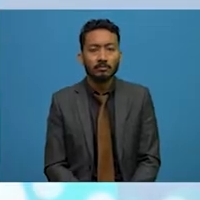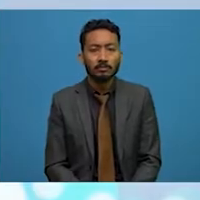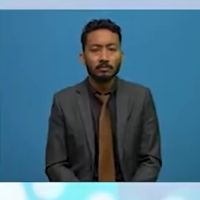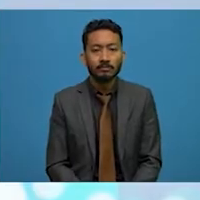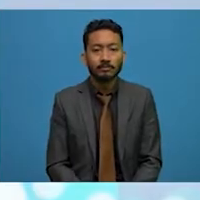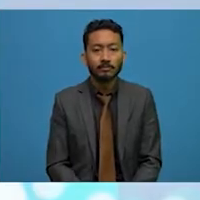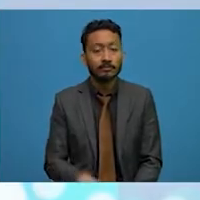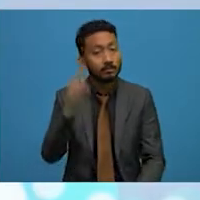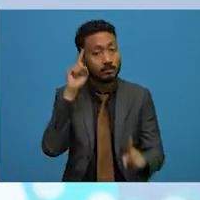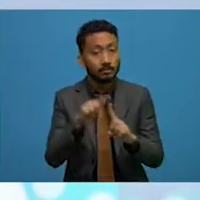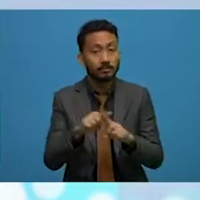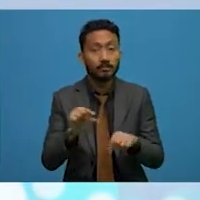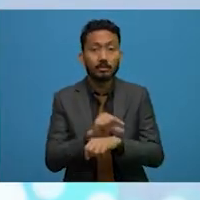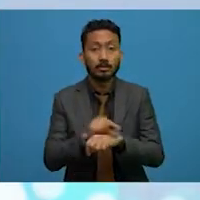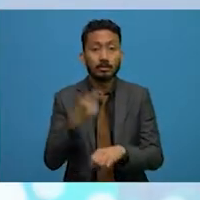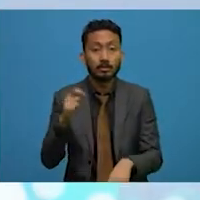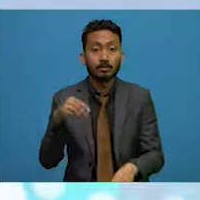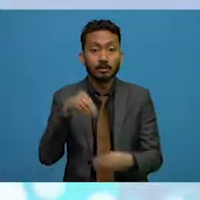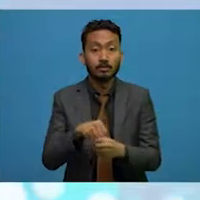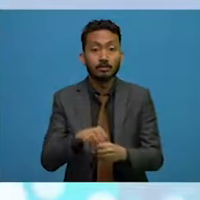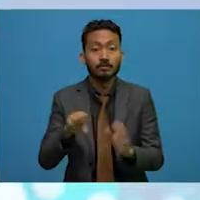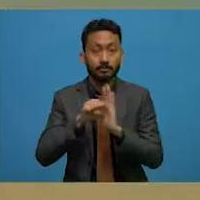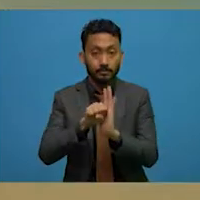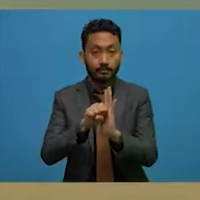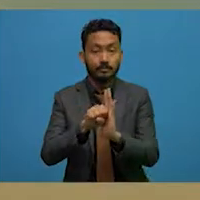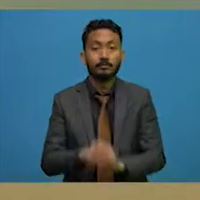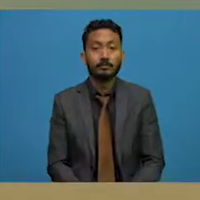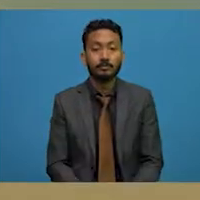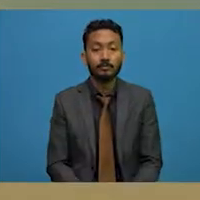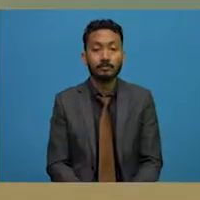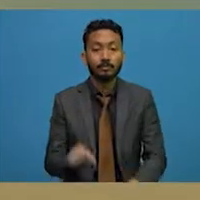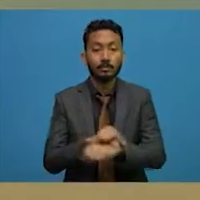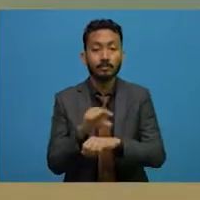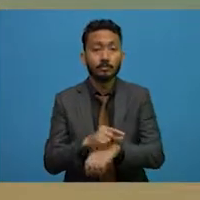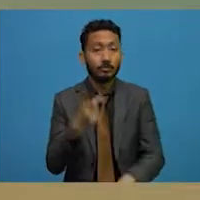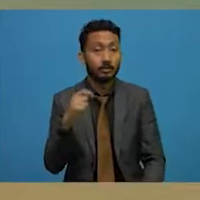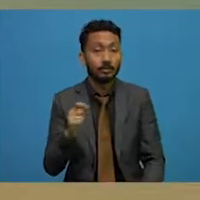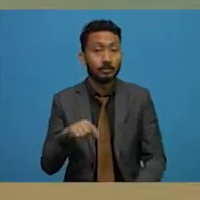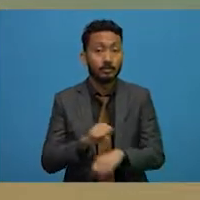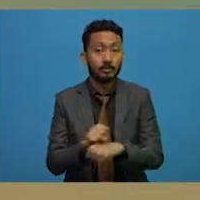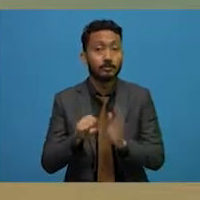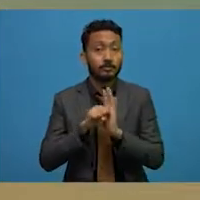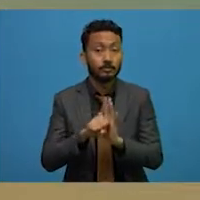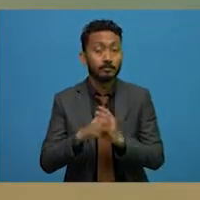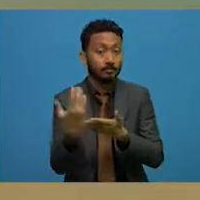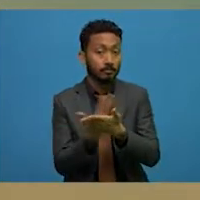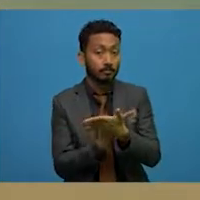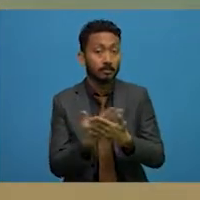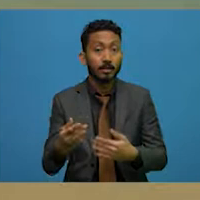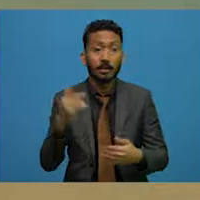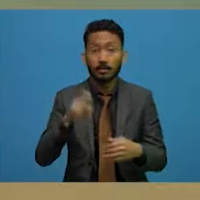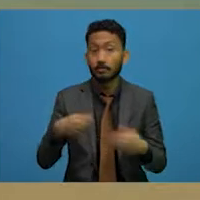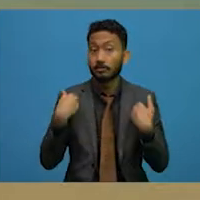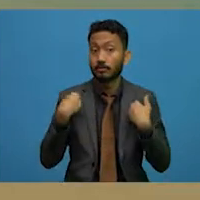Tujuan penggunaan teks dalam sesuatu persembahan. Penggunaan teks dalam persembahan multimedia perlu ada